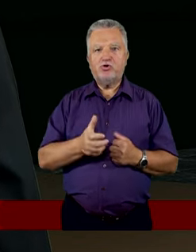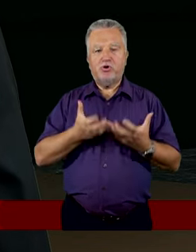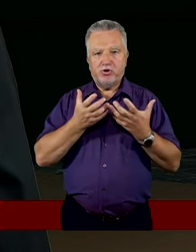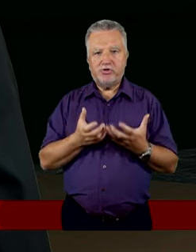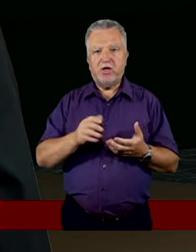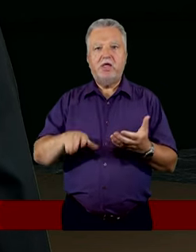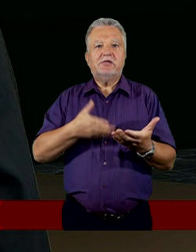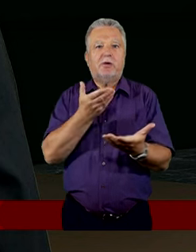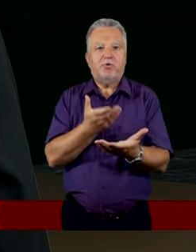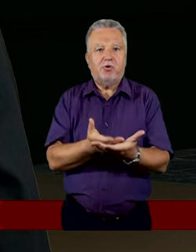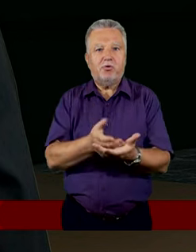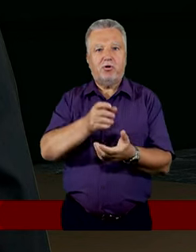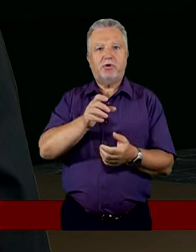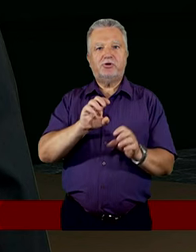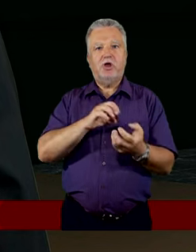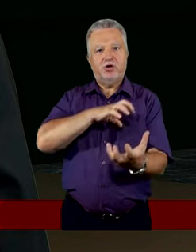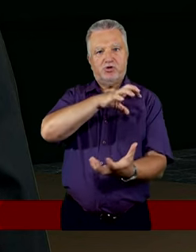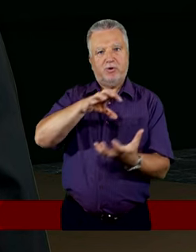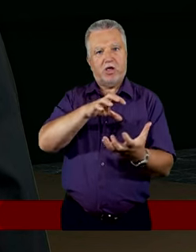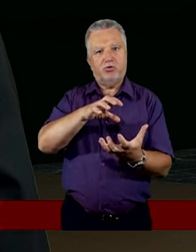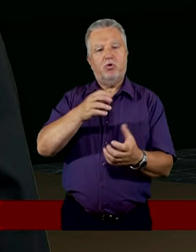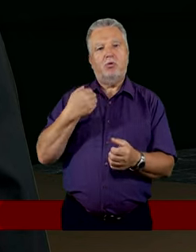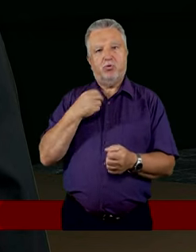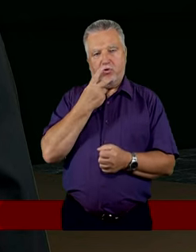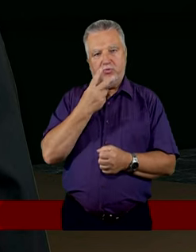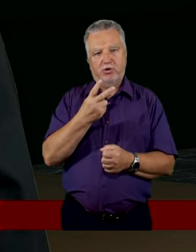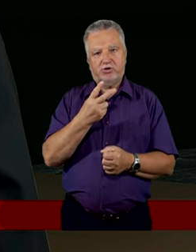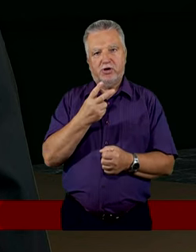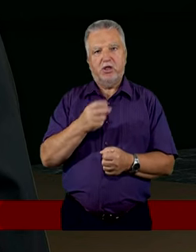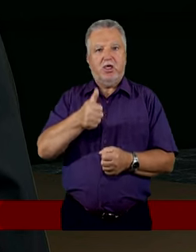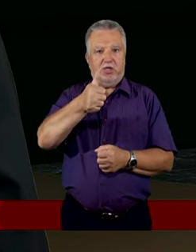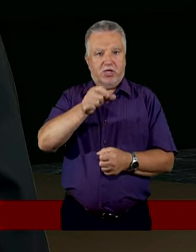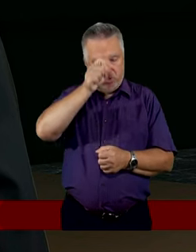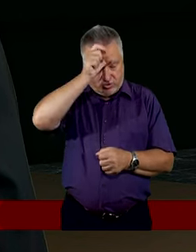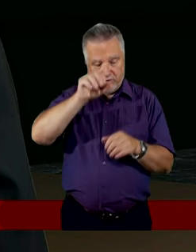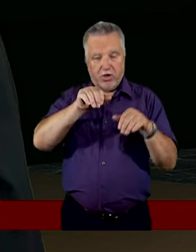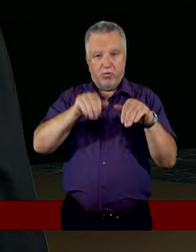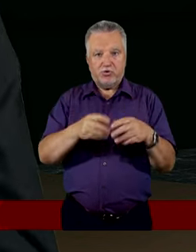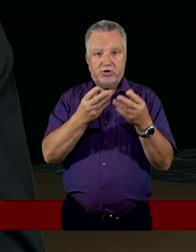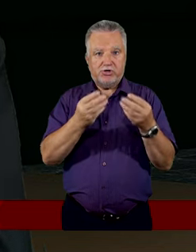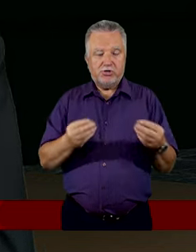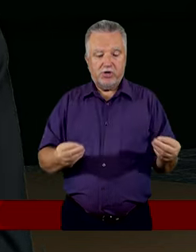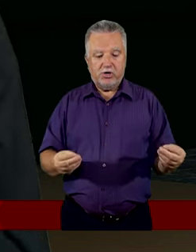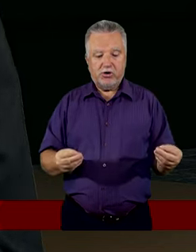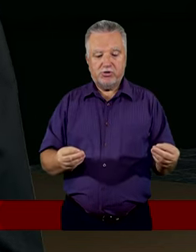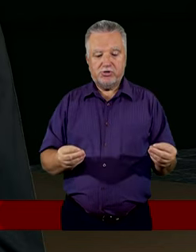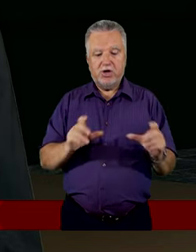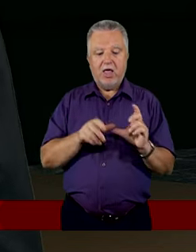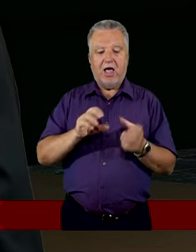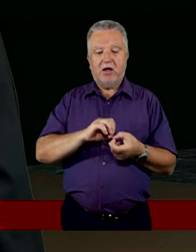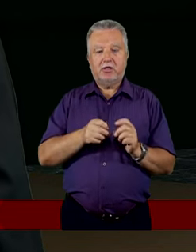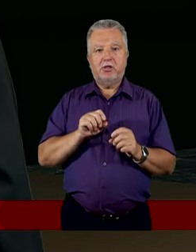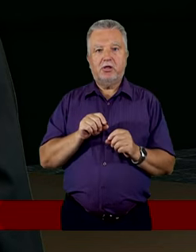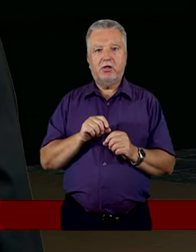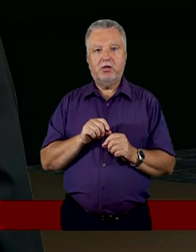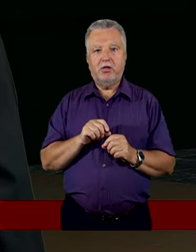to, co chce zaoferować światu, było widoczne. Niekiedy pojedynczy człowiek może zniknąć ze swoim działalnością w potoku zła. W momencie, kiedy